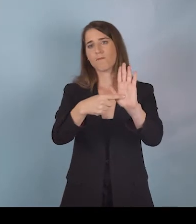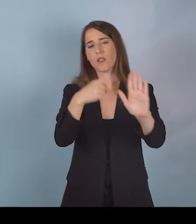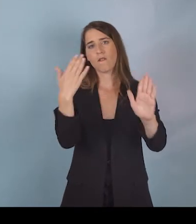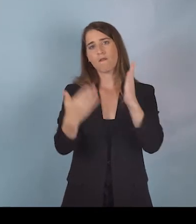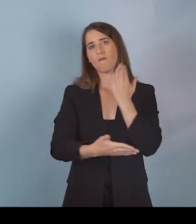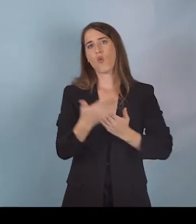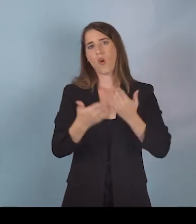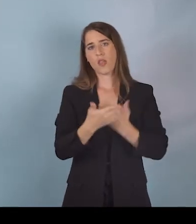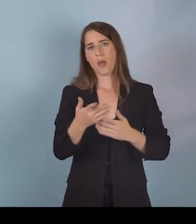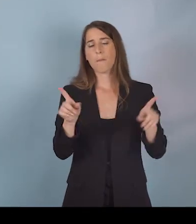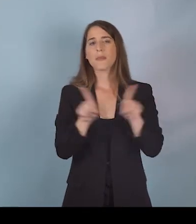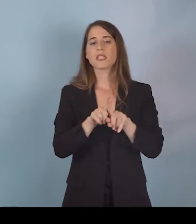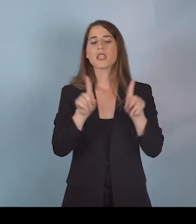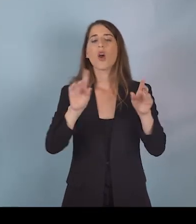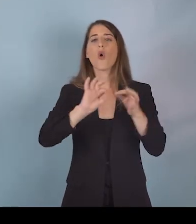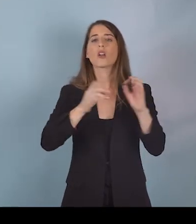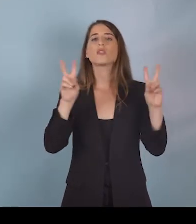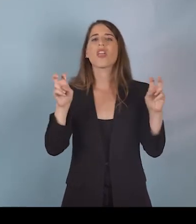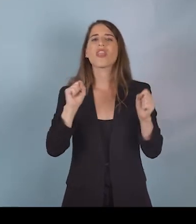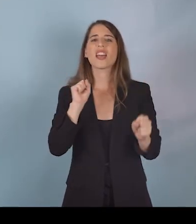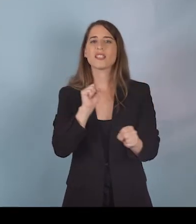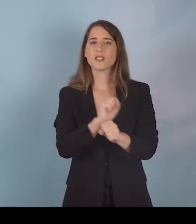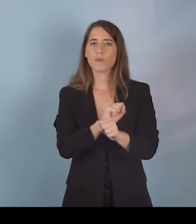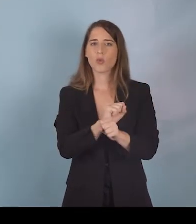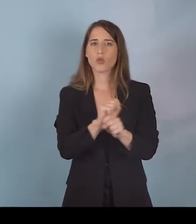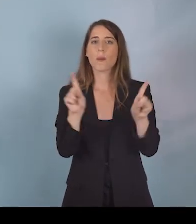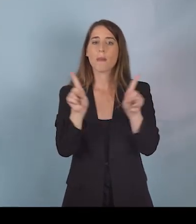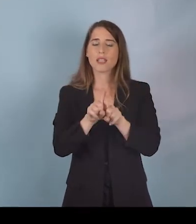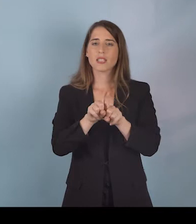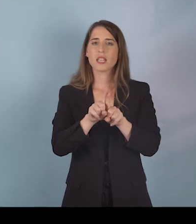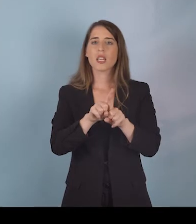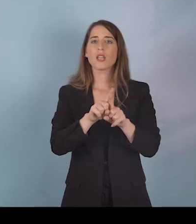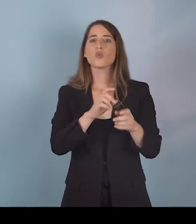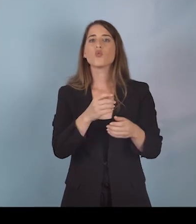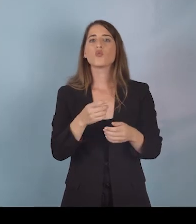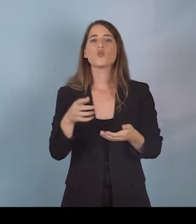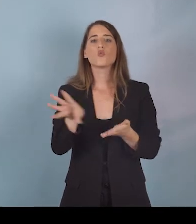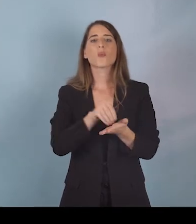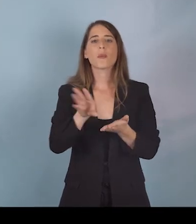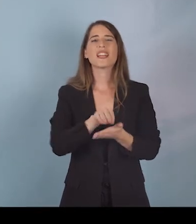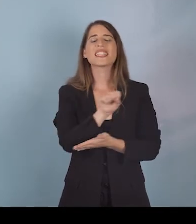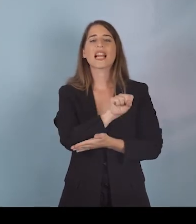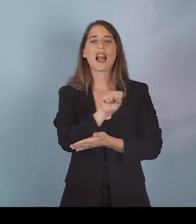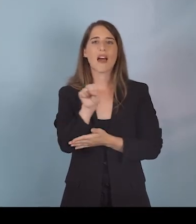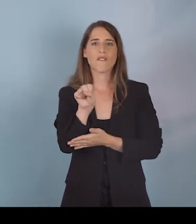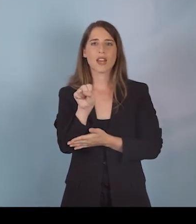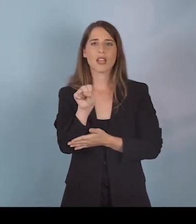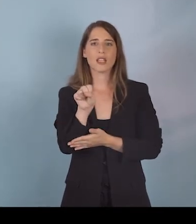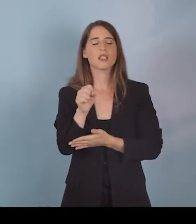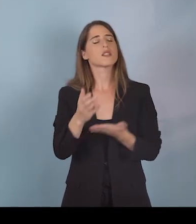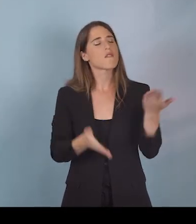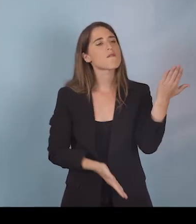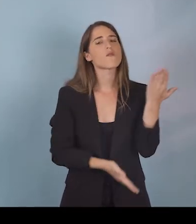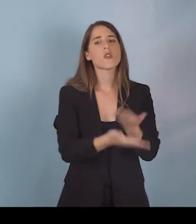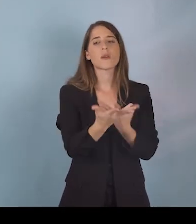με την οργάνωση δεσμός και με τη βοήθεια των σούπερ μάρκετ της Κλαβενίτης, επίσης βοηθήθηκαν πάρα πολλά τρανς και